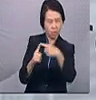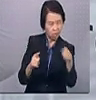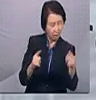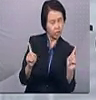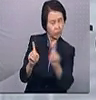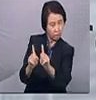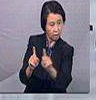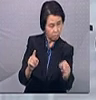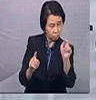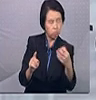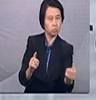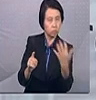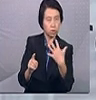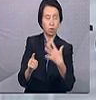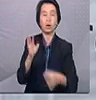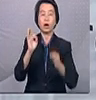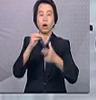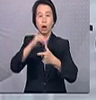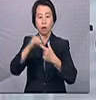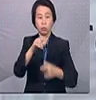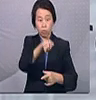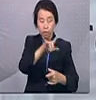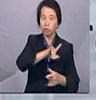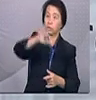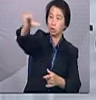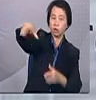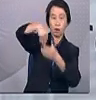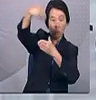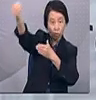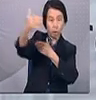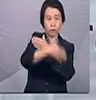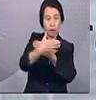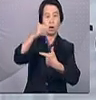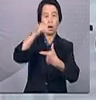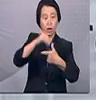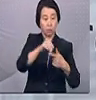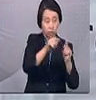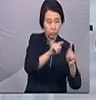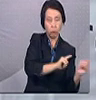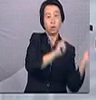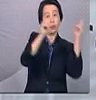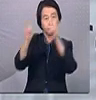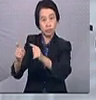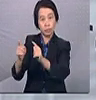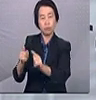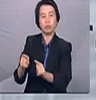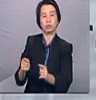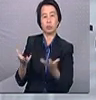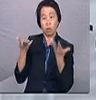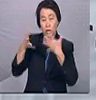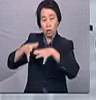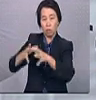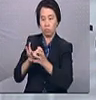COVID-19 ataupun sejarah perjalanan ke luar negara atau kehadiran ke perhimpunan yang diumumkan